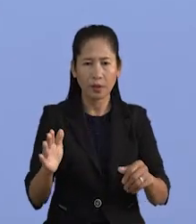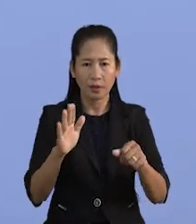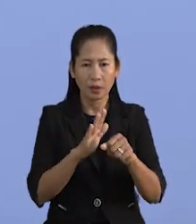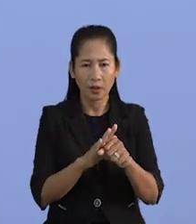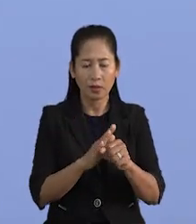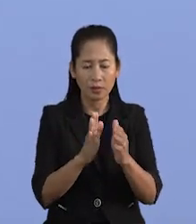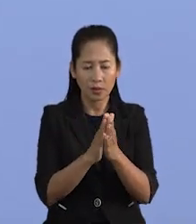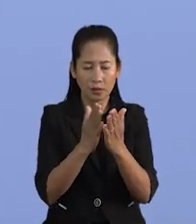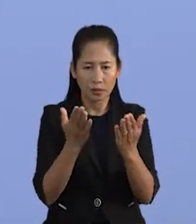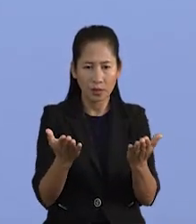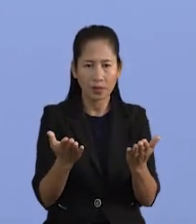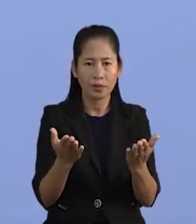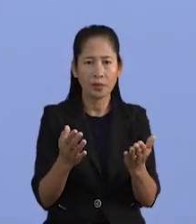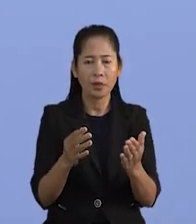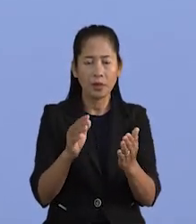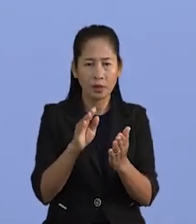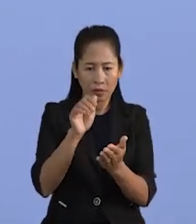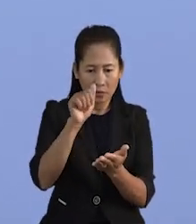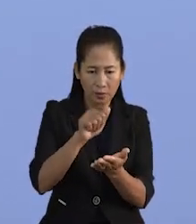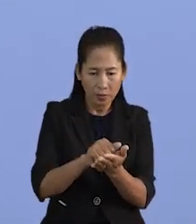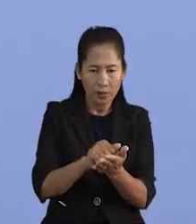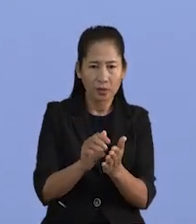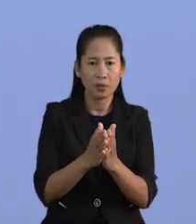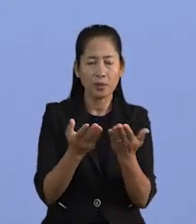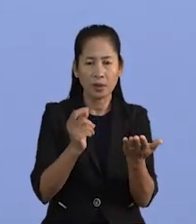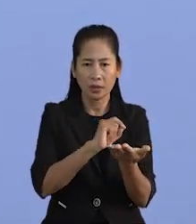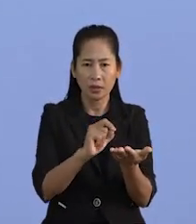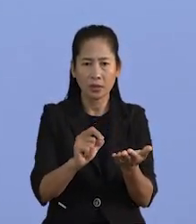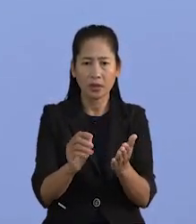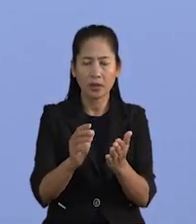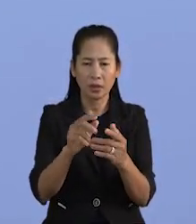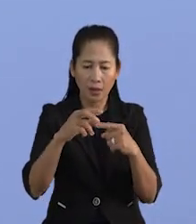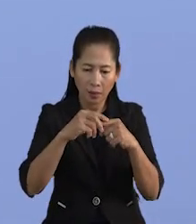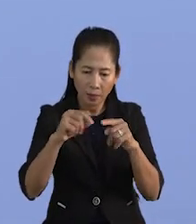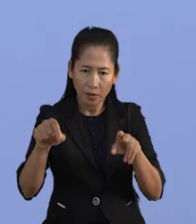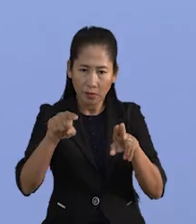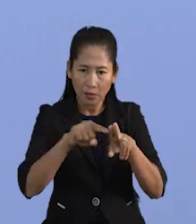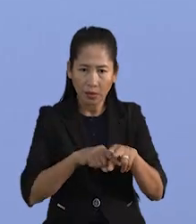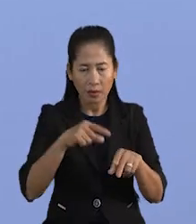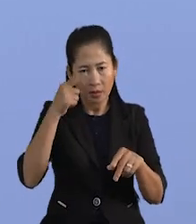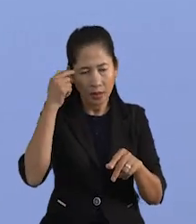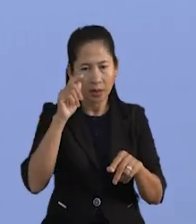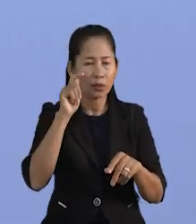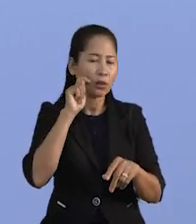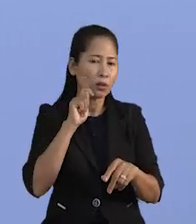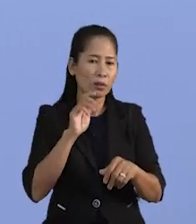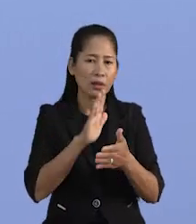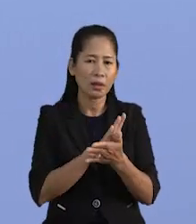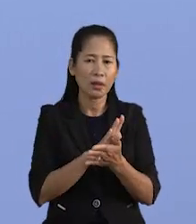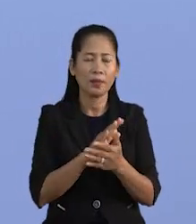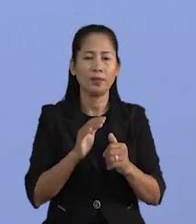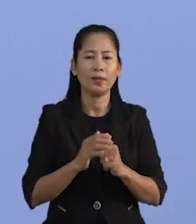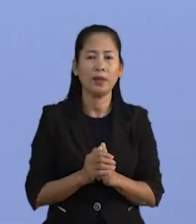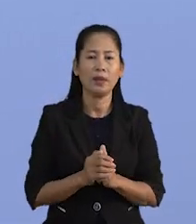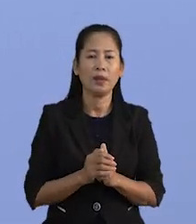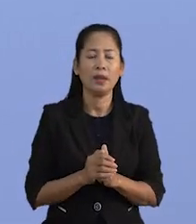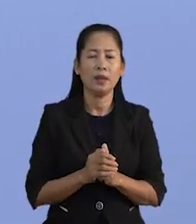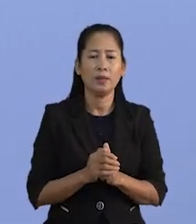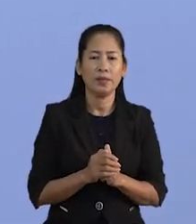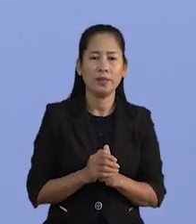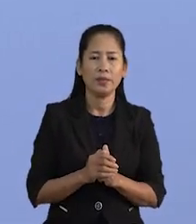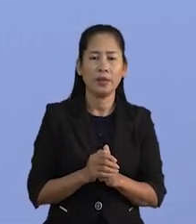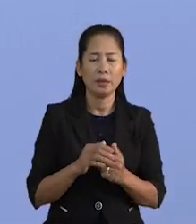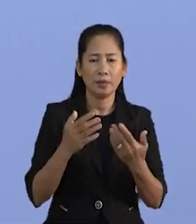ប់គ្រាន់គឺសៀវភៅពុម្ពបាទសៀវភៅសរសេរប៊ិចបន្ទាត់ខ្មៅដៃជួរលុបក្រដាសព្រាងជាដើមណាកូ